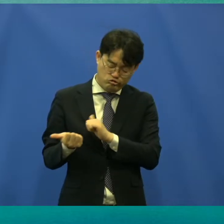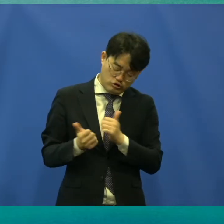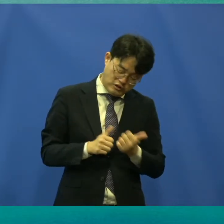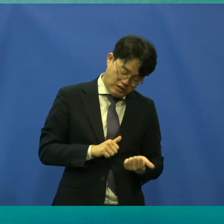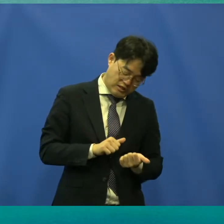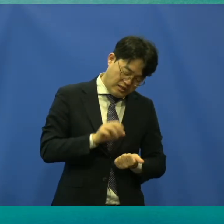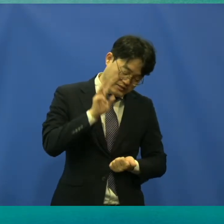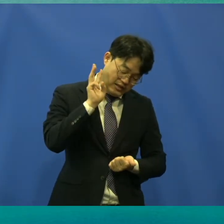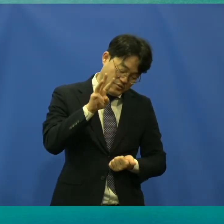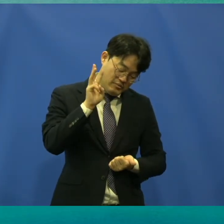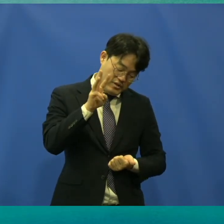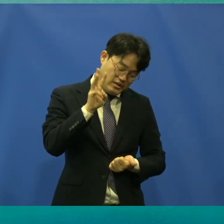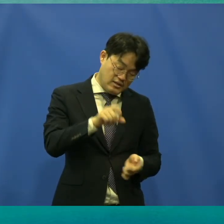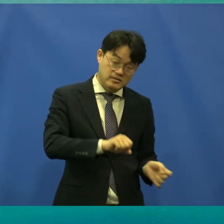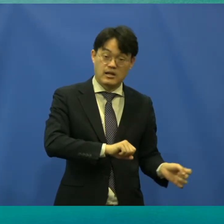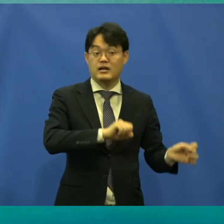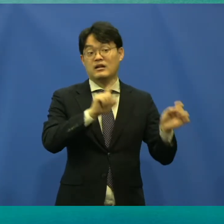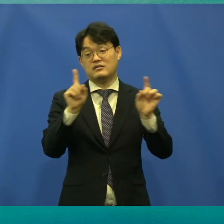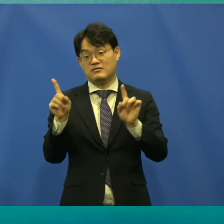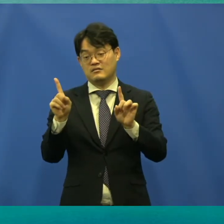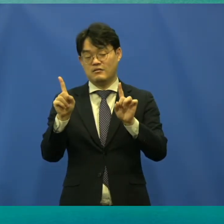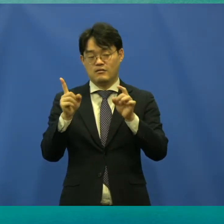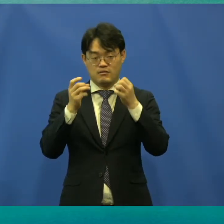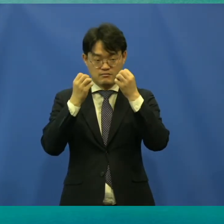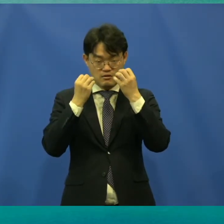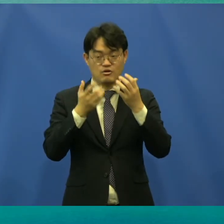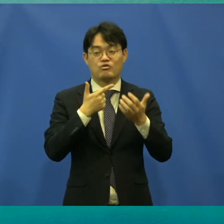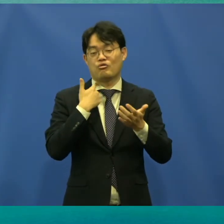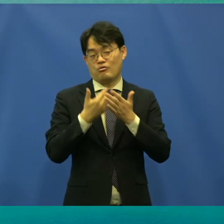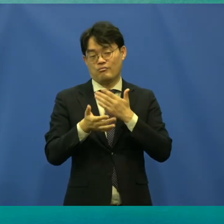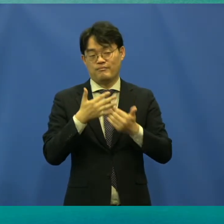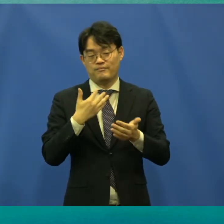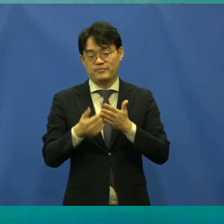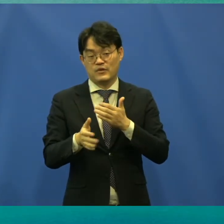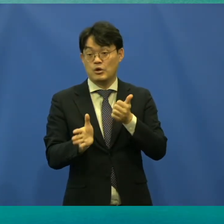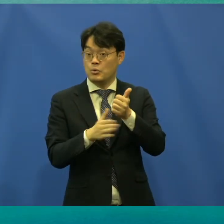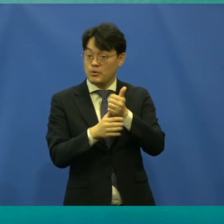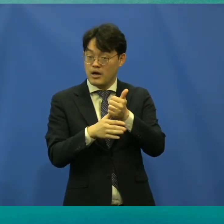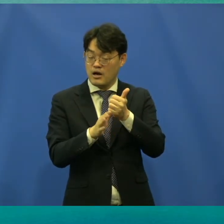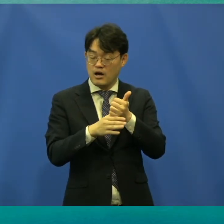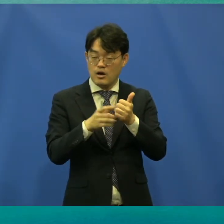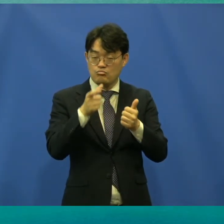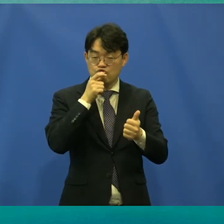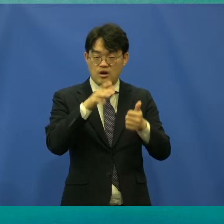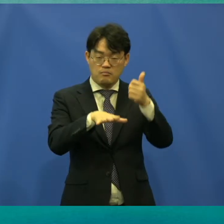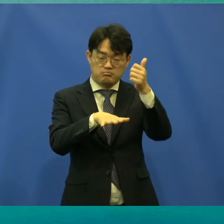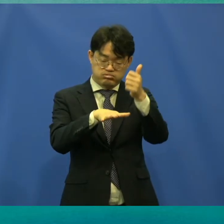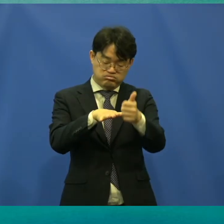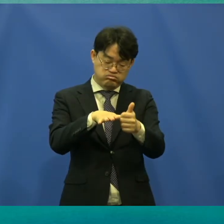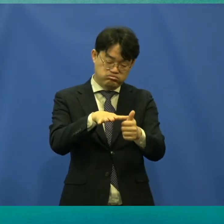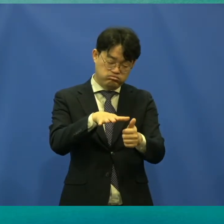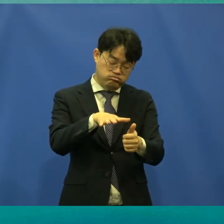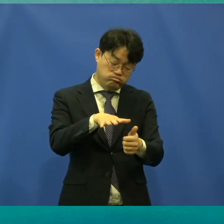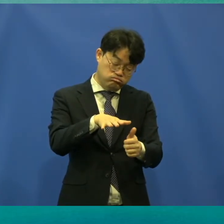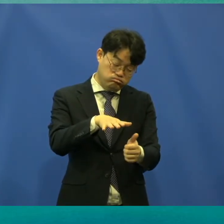경험. 요나는 이제 물에 빠져 죽었다가 살아나는 경험을 지금 뱃속에서 하고 있는